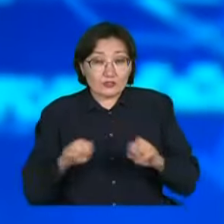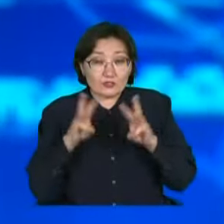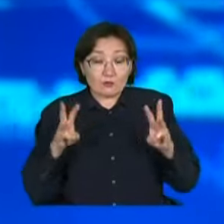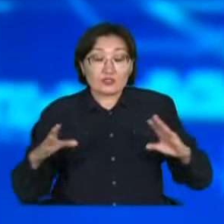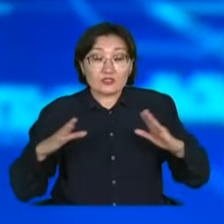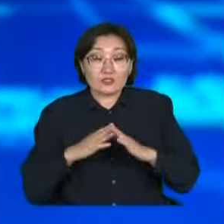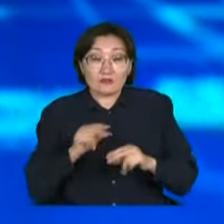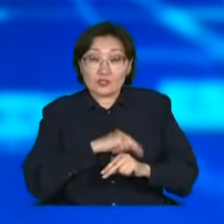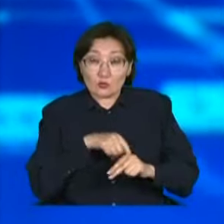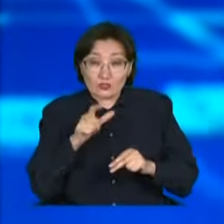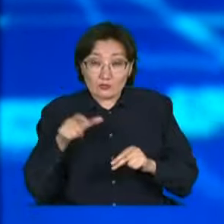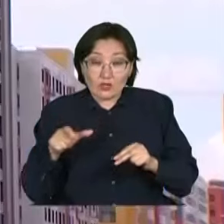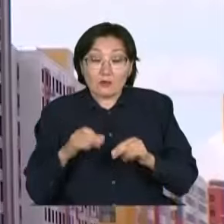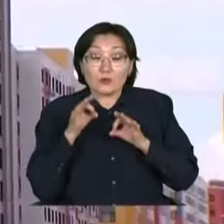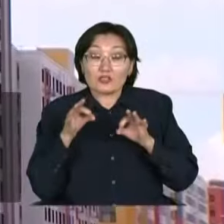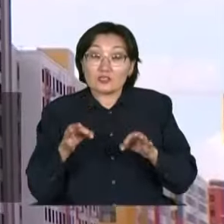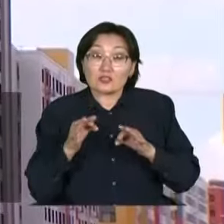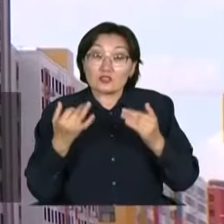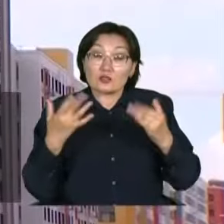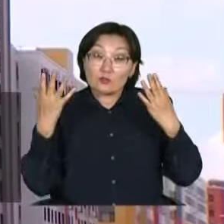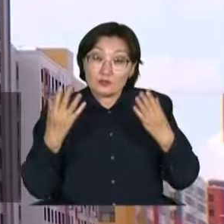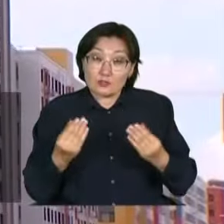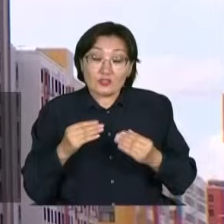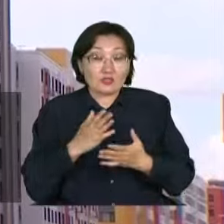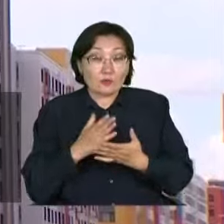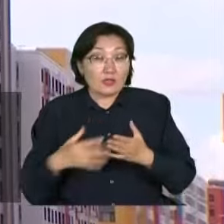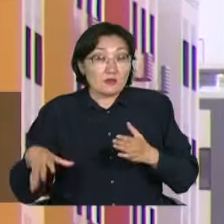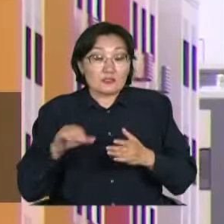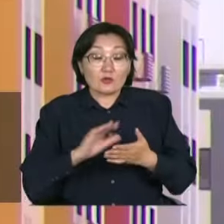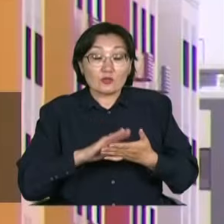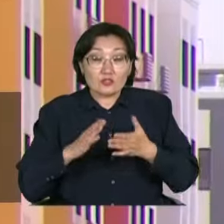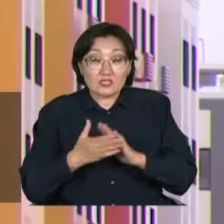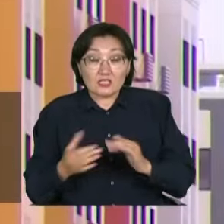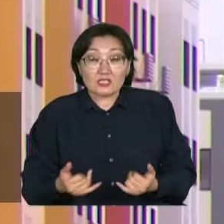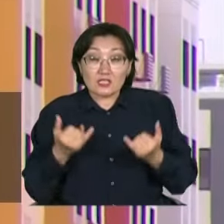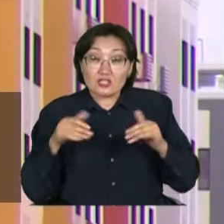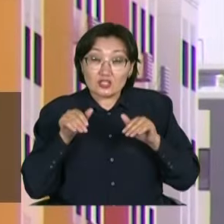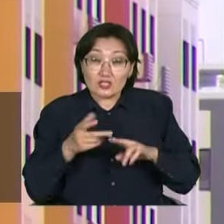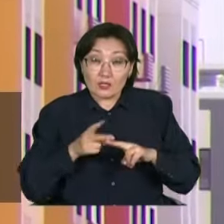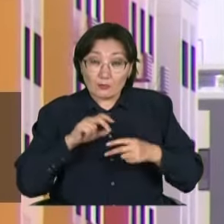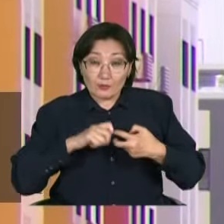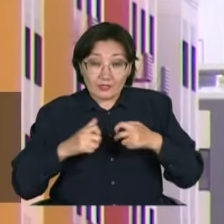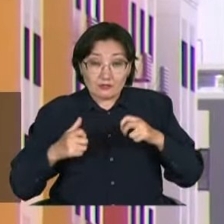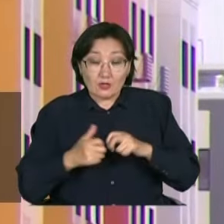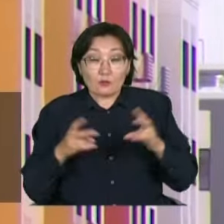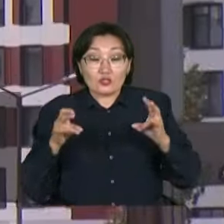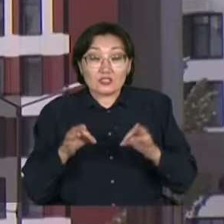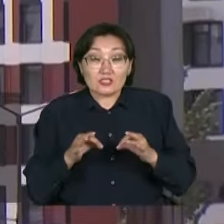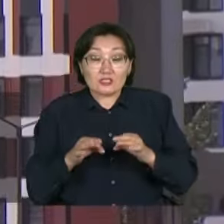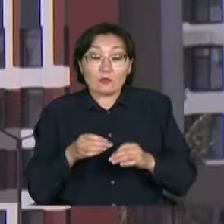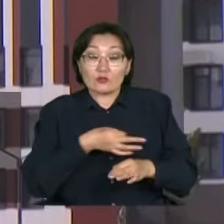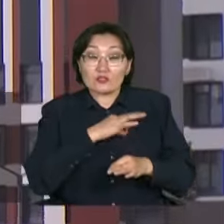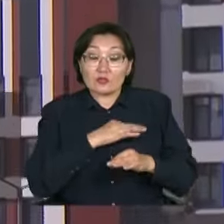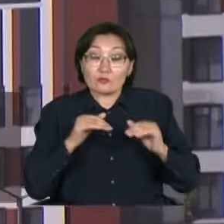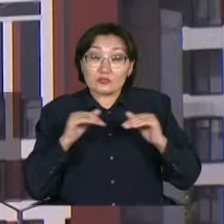домами сотрудников. По его словам, на сегодняшний день имеются все договоренности для решения этой проблемы. Однако на